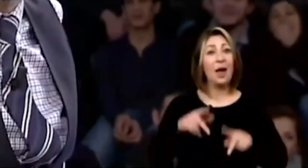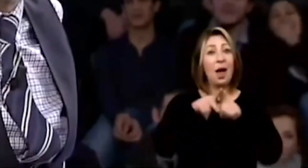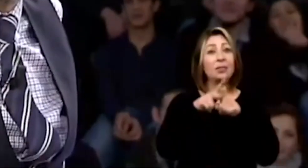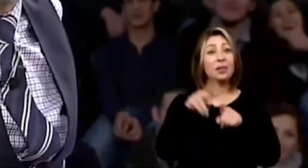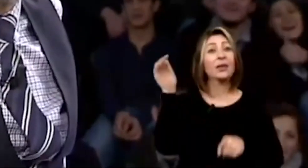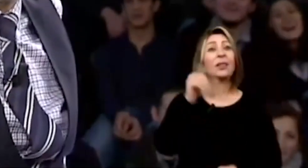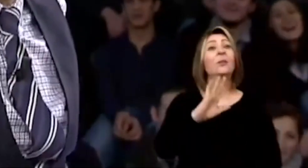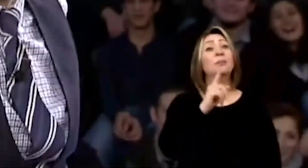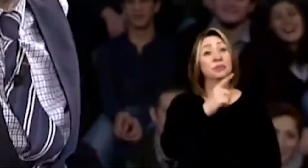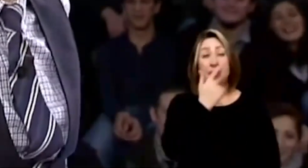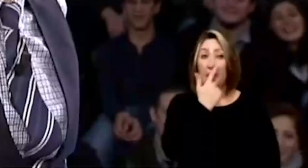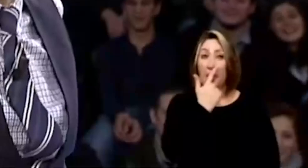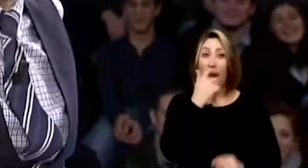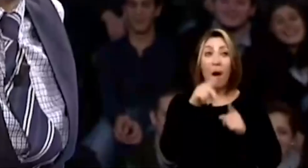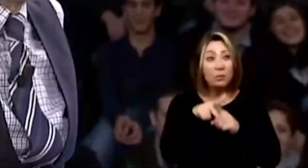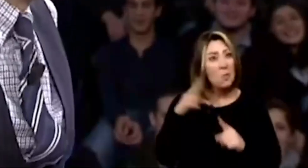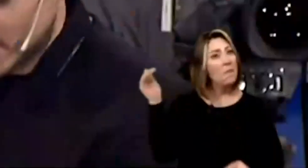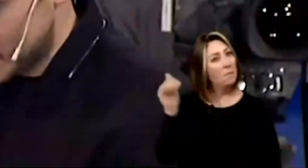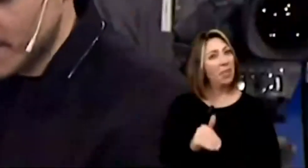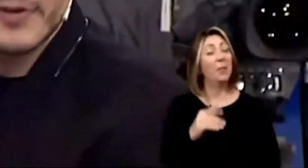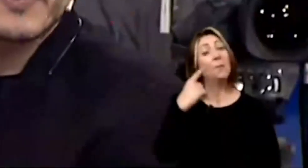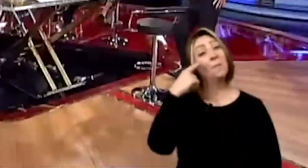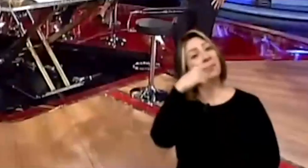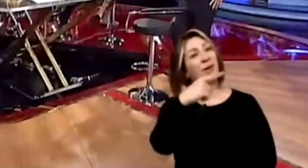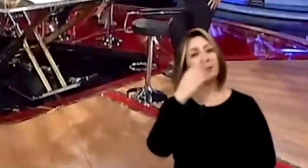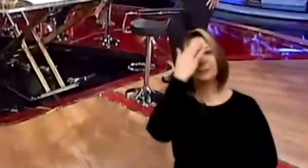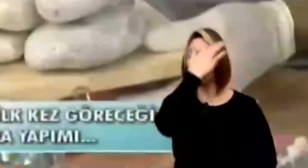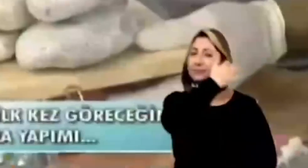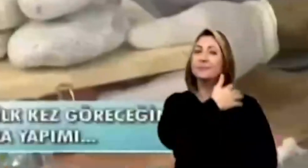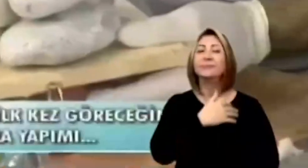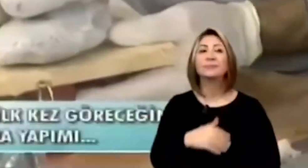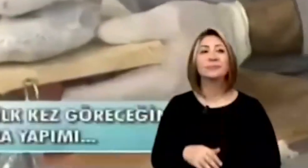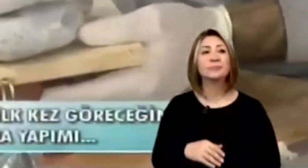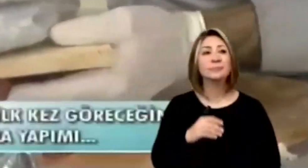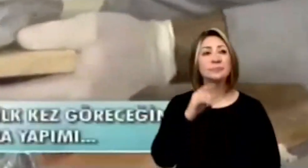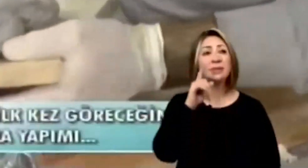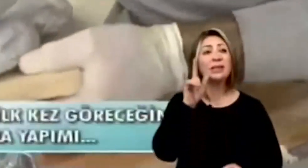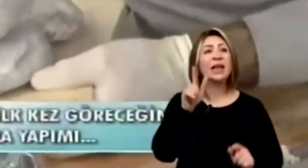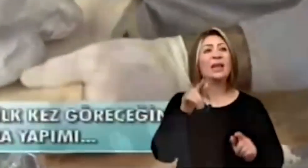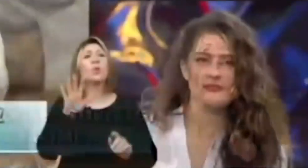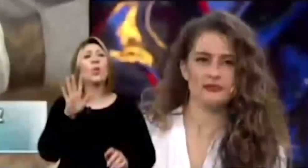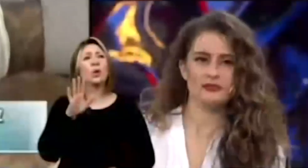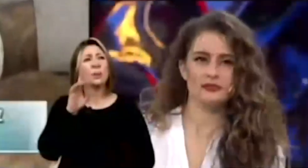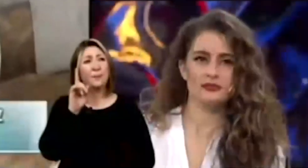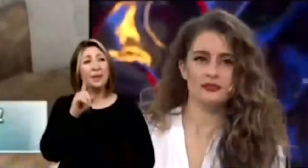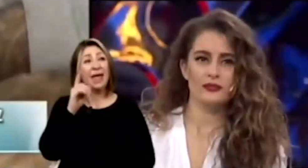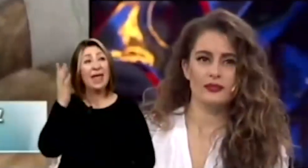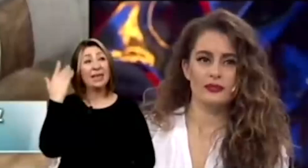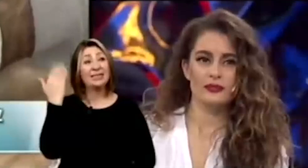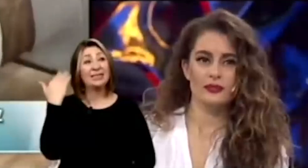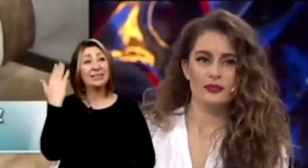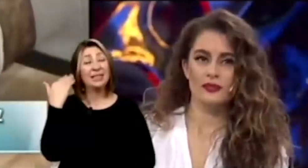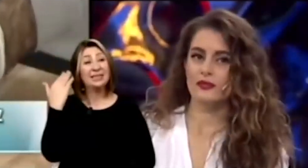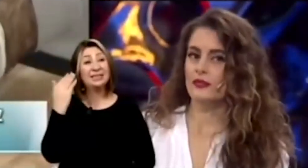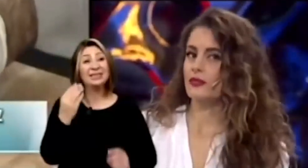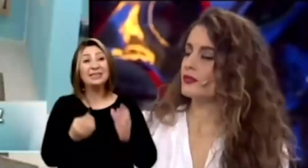getirmemişti hocam. Atı da getirdi. Buyur. Bunu göstereceğiz Serap Hanım. Hiç gerek yok öyle bir şeye. İşte onun eskiden üstüne... zaten